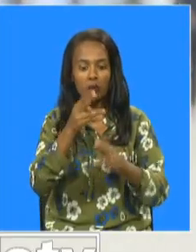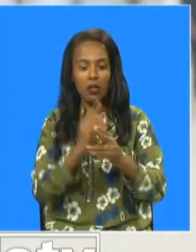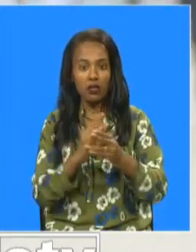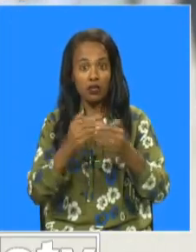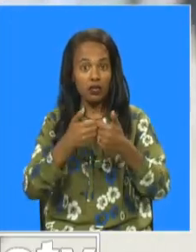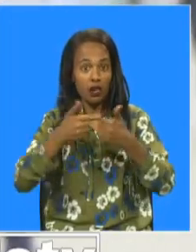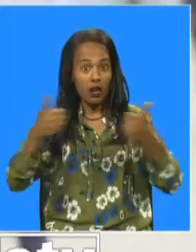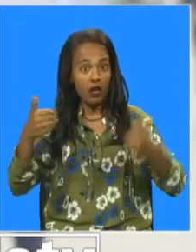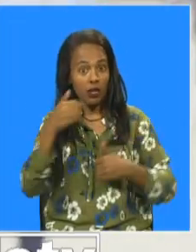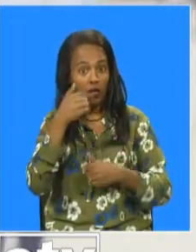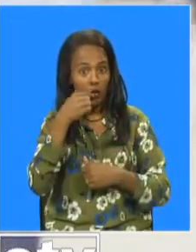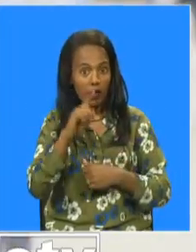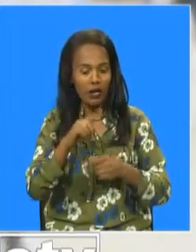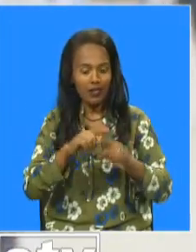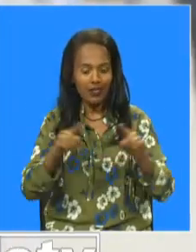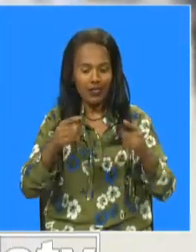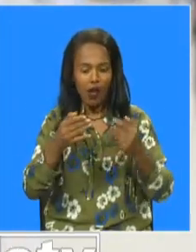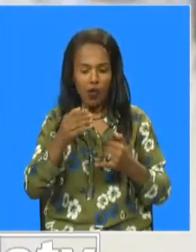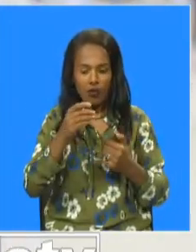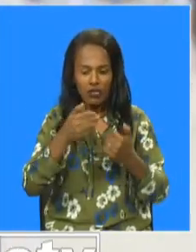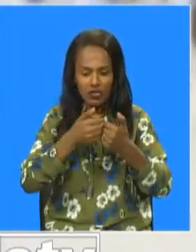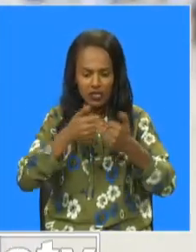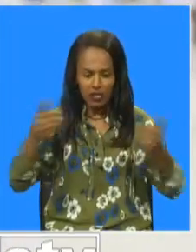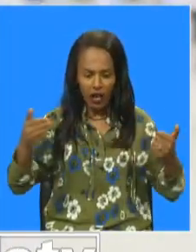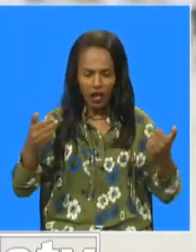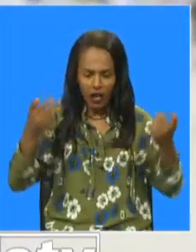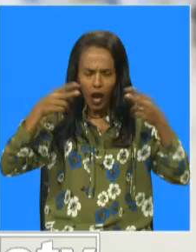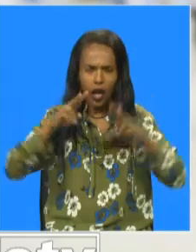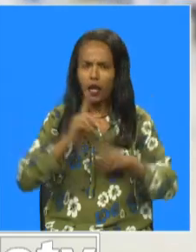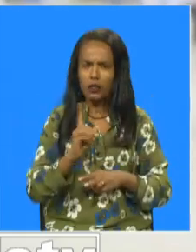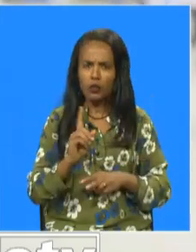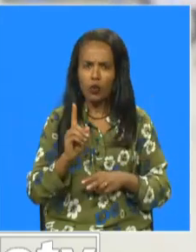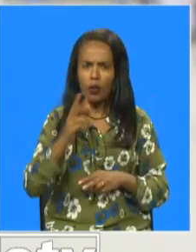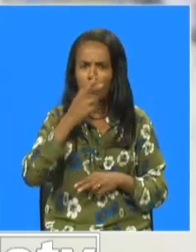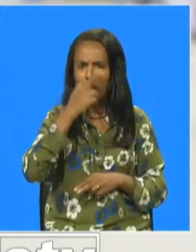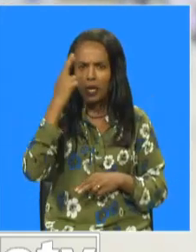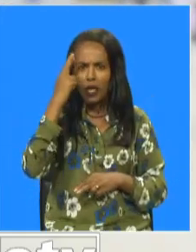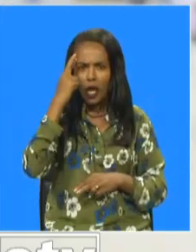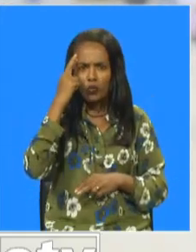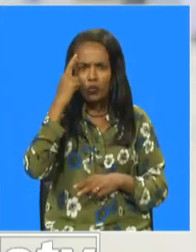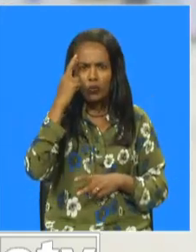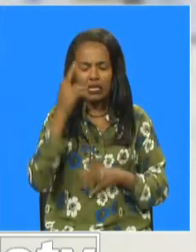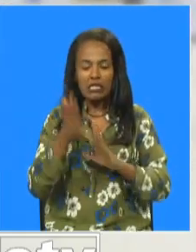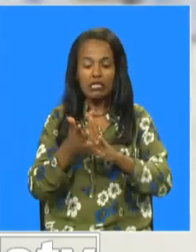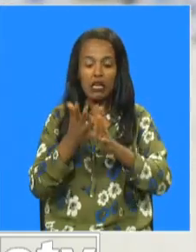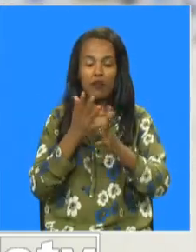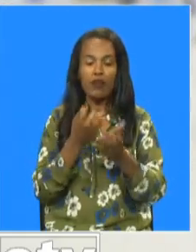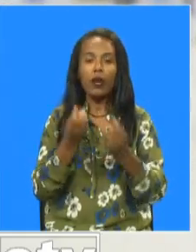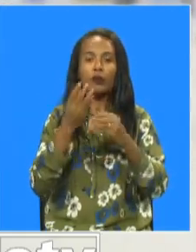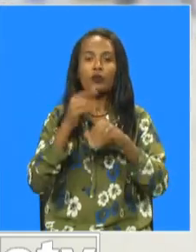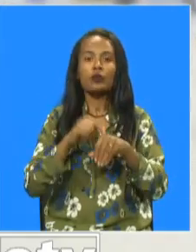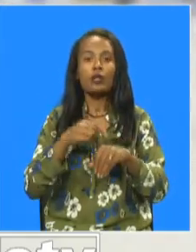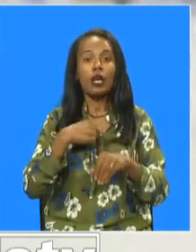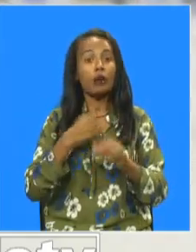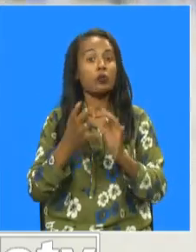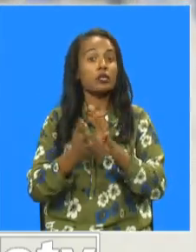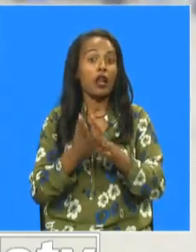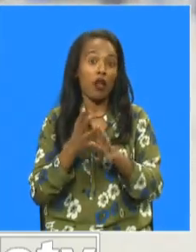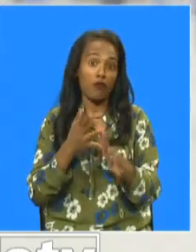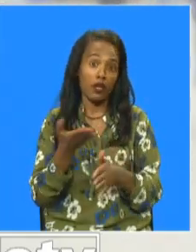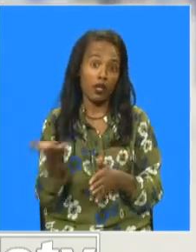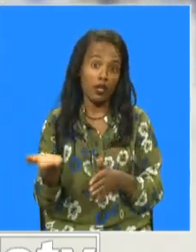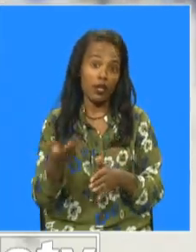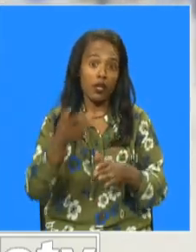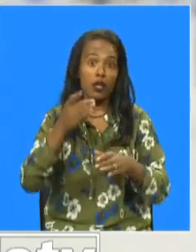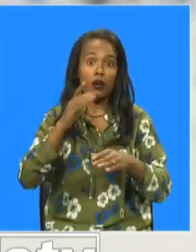እንራራቅ ምናምን ነገር ይባላል። ግን አሁን ላይ ስንራራቅ አናስተውልም። ምክንያቱም ሰልፍ ላይ ብዙ ጊዜ እኔም ተሰላፊ ነኝ